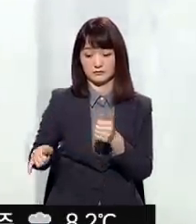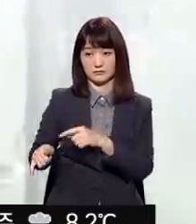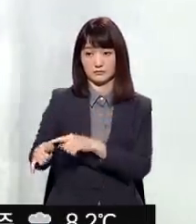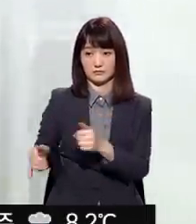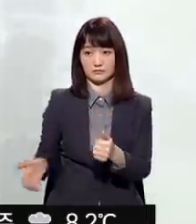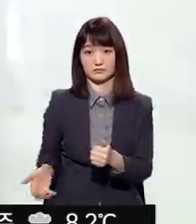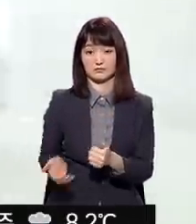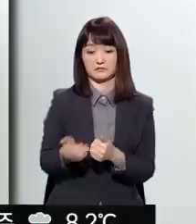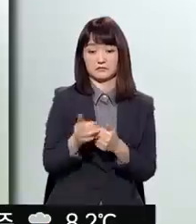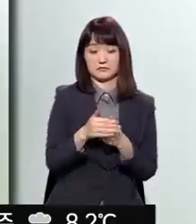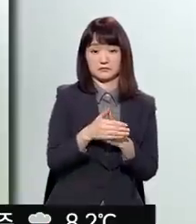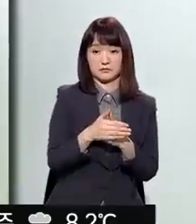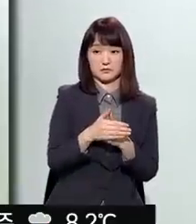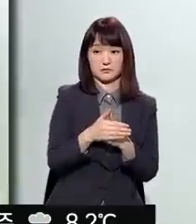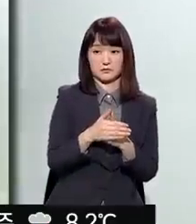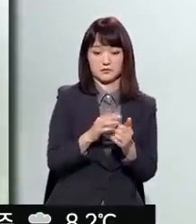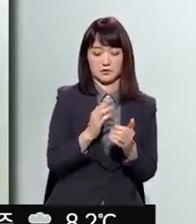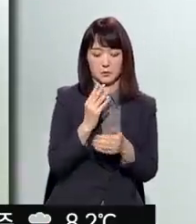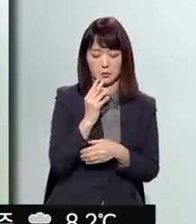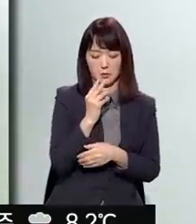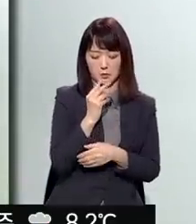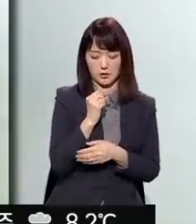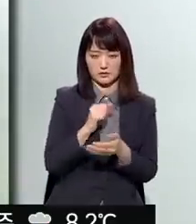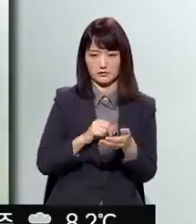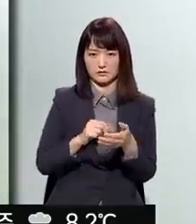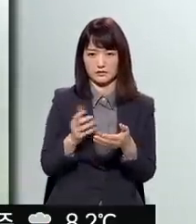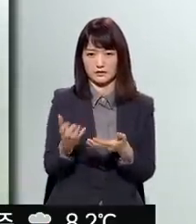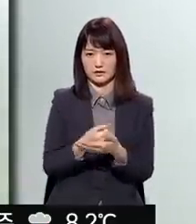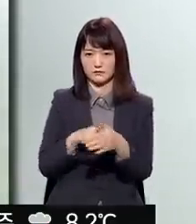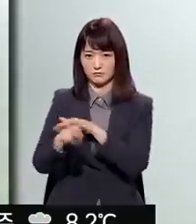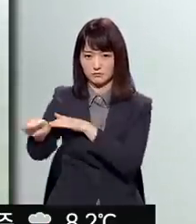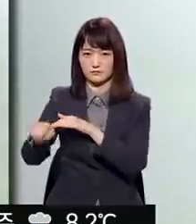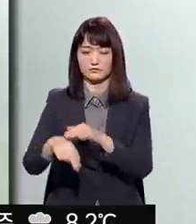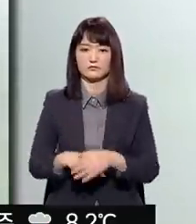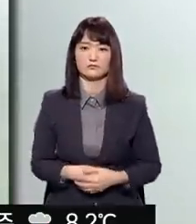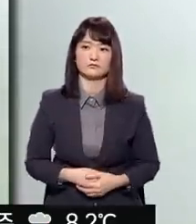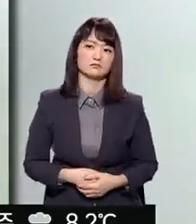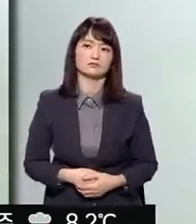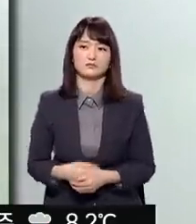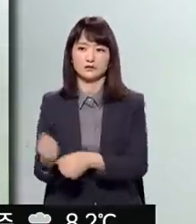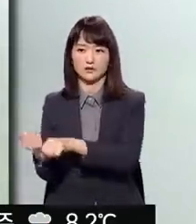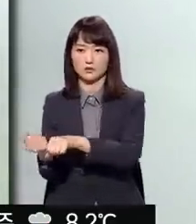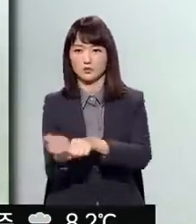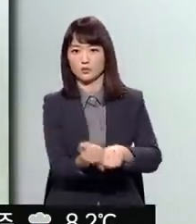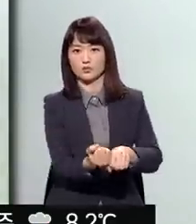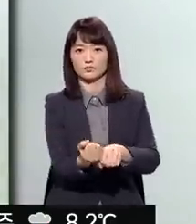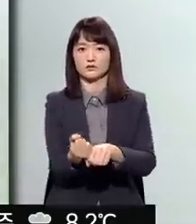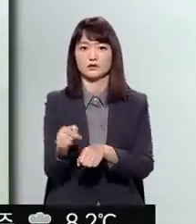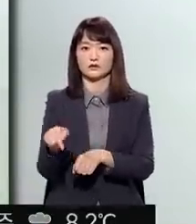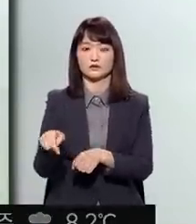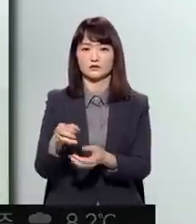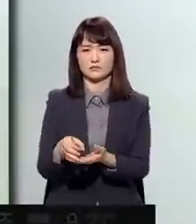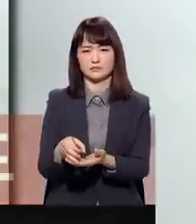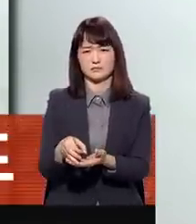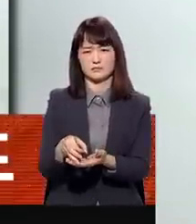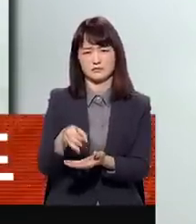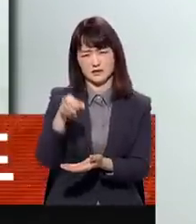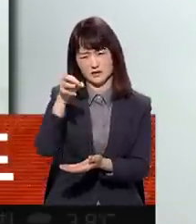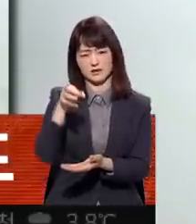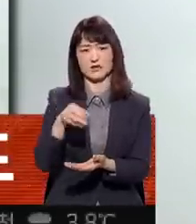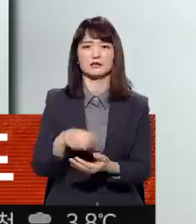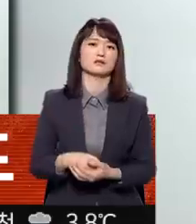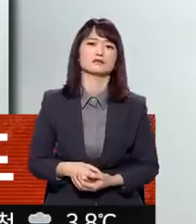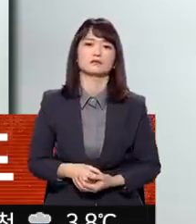들고 간 쓱 챙겨서 퇴장합니다. 자, 박 변호사님. 예. 골프채가 말이죠. 네. 비싸기도